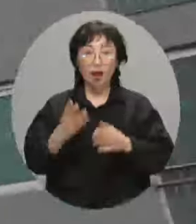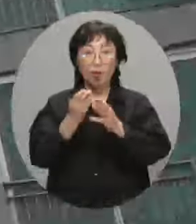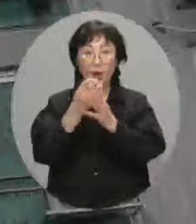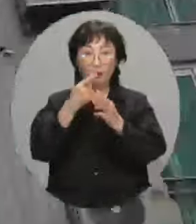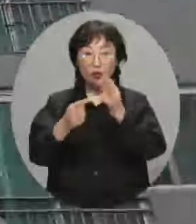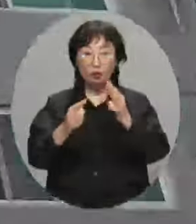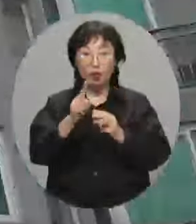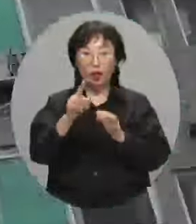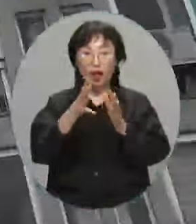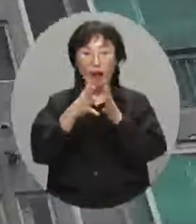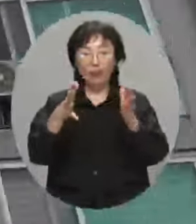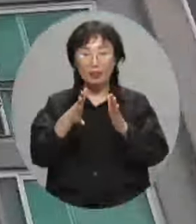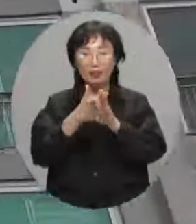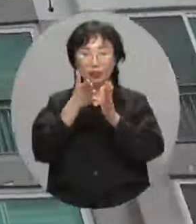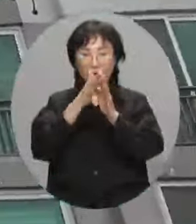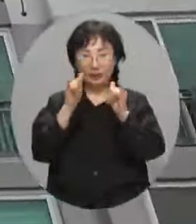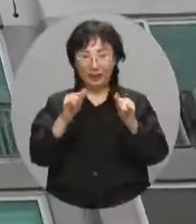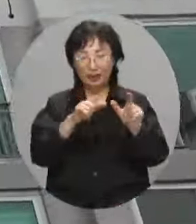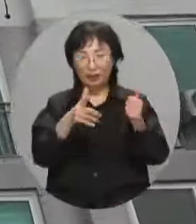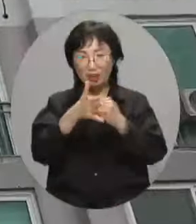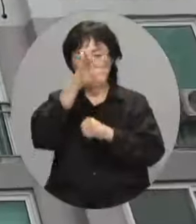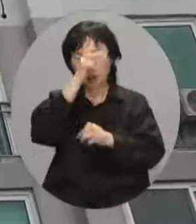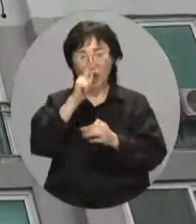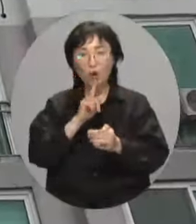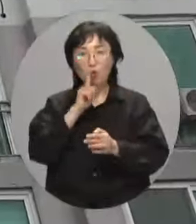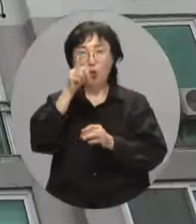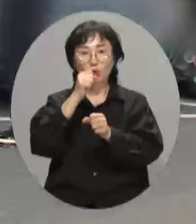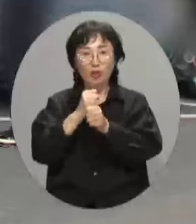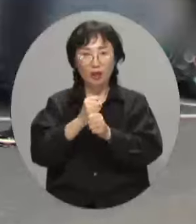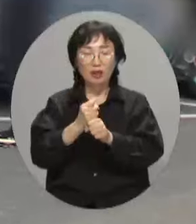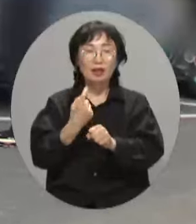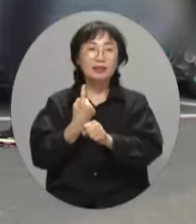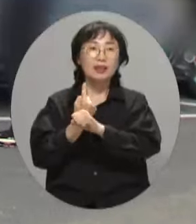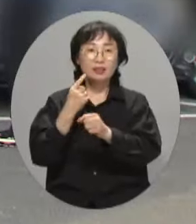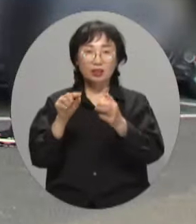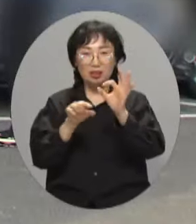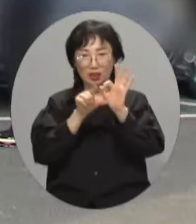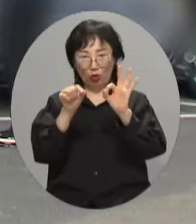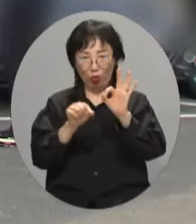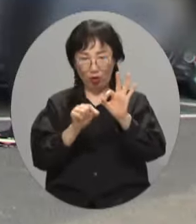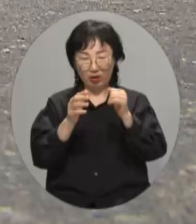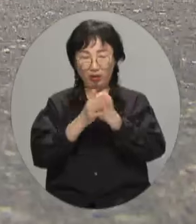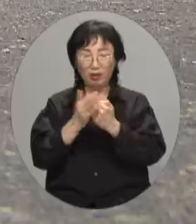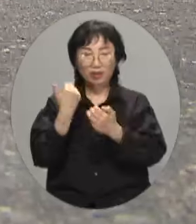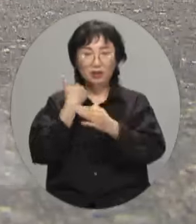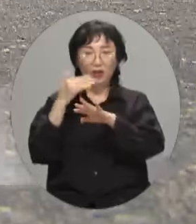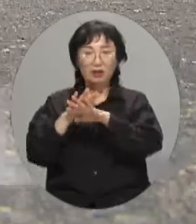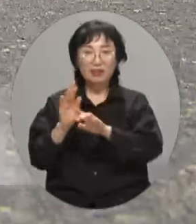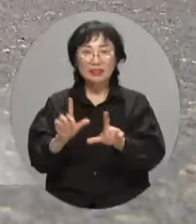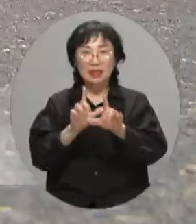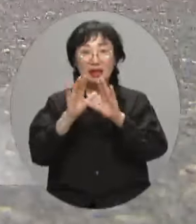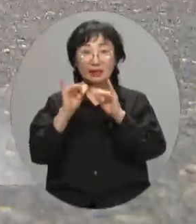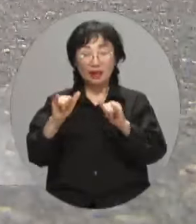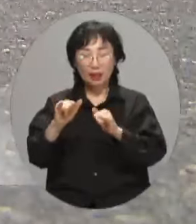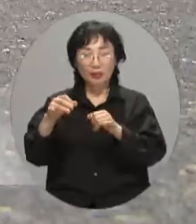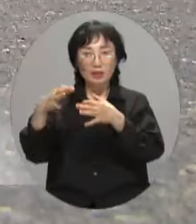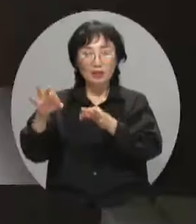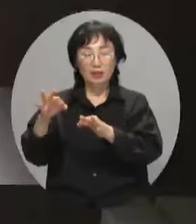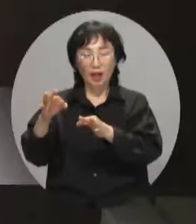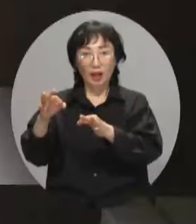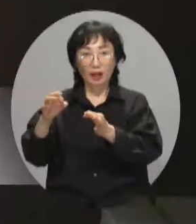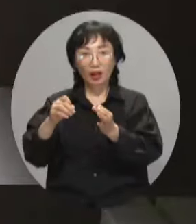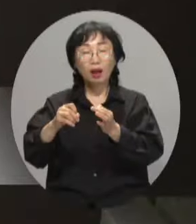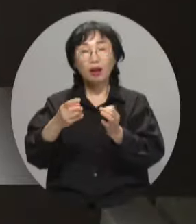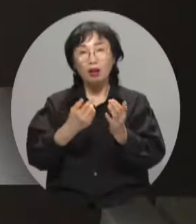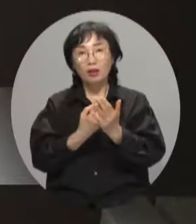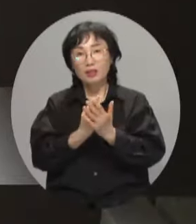완주의 한 아파트 주민들이 경찰에 고소장을 접수한 건 지난해 10월. 새들어 살던 집을 비워달라는 은행의 퇴거 명령을